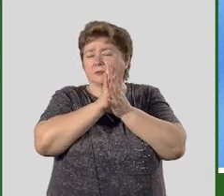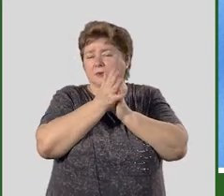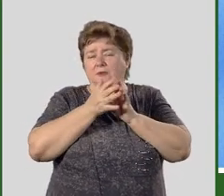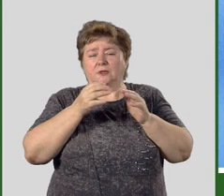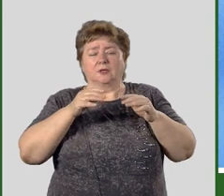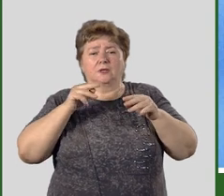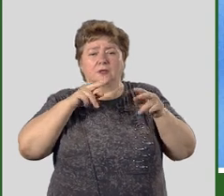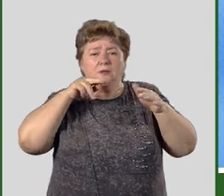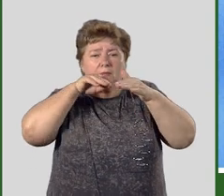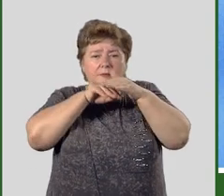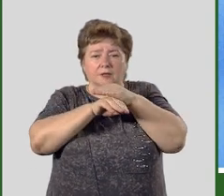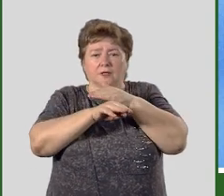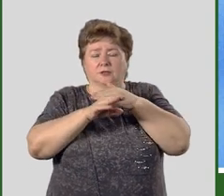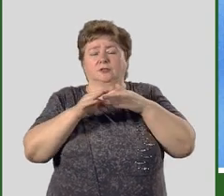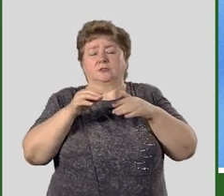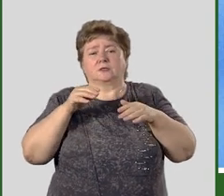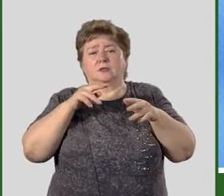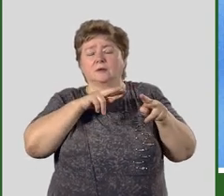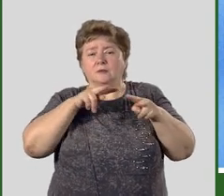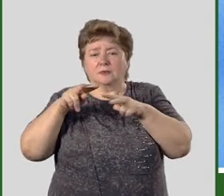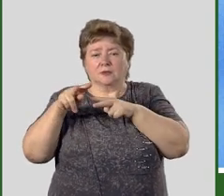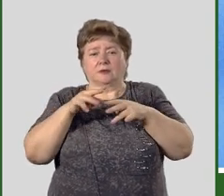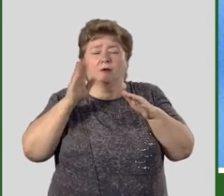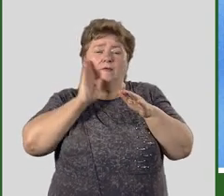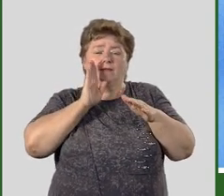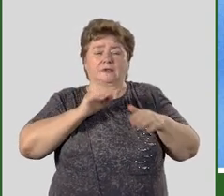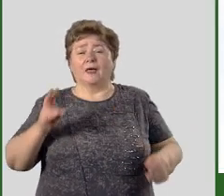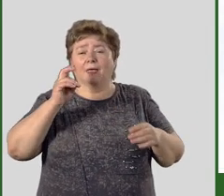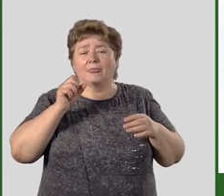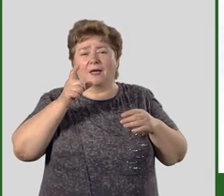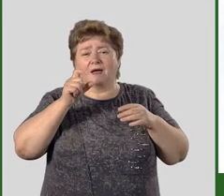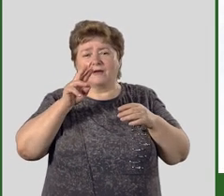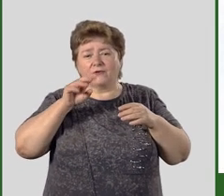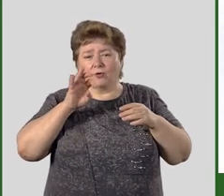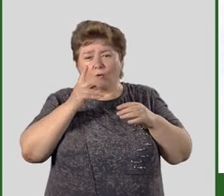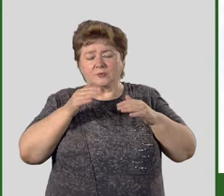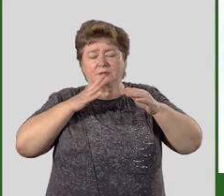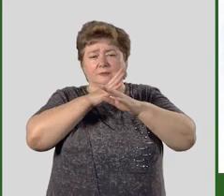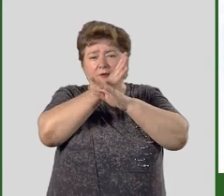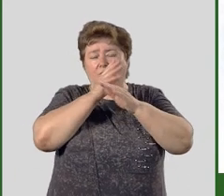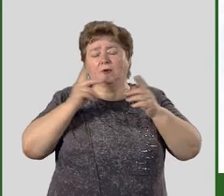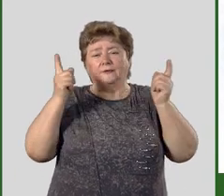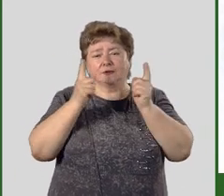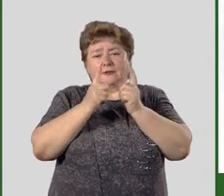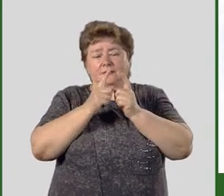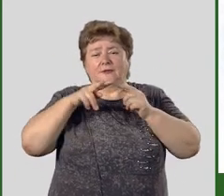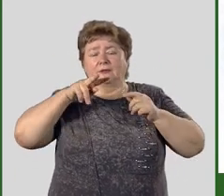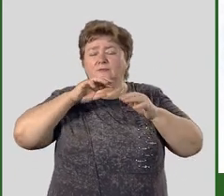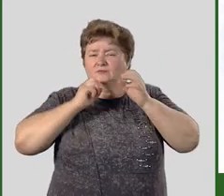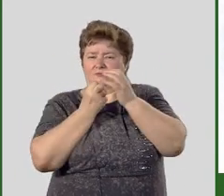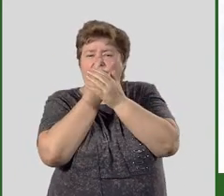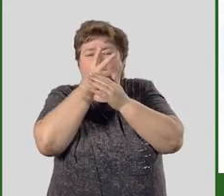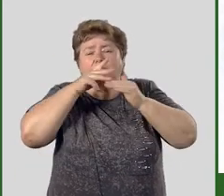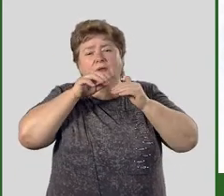от преследователей прячется в воде. На Эфиопском Нагорье встречаются